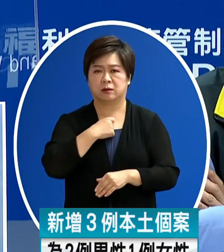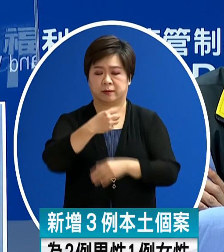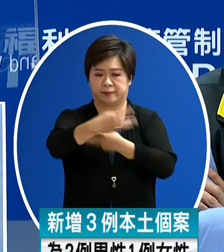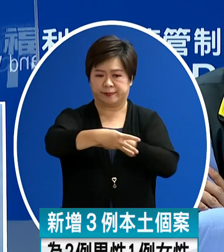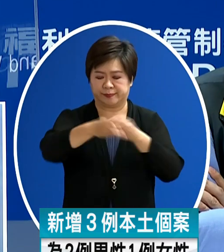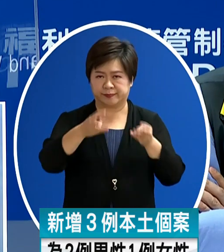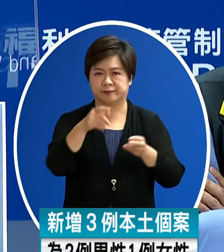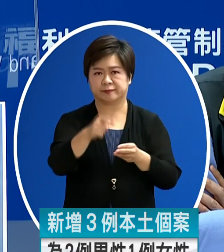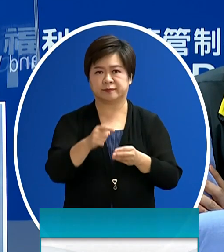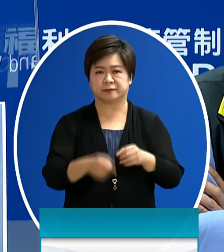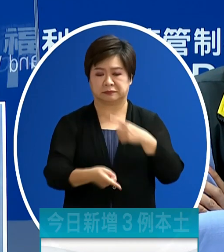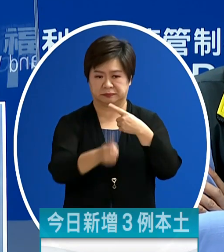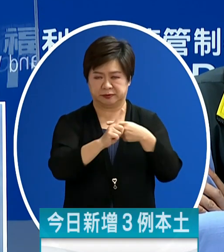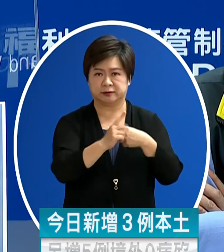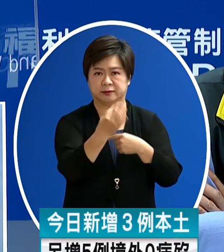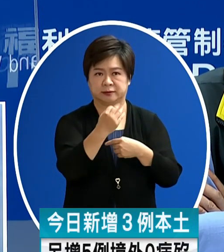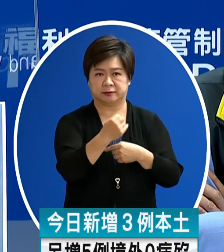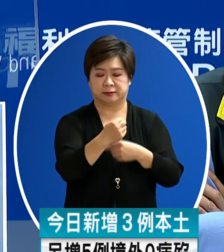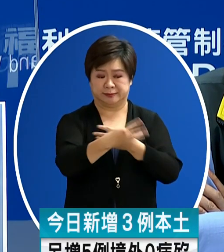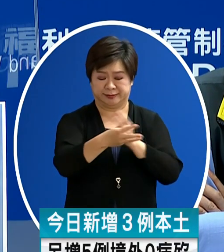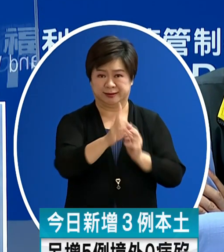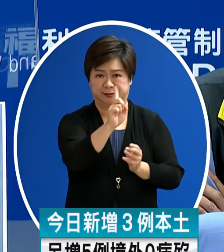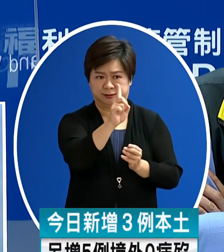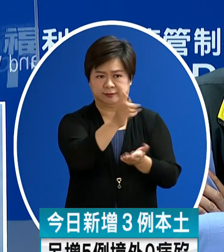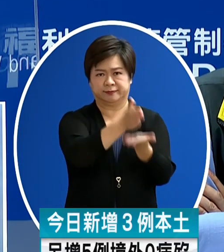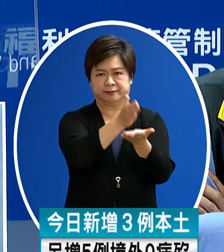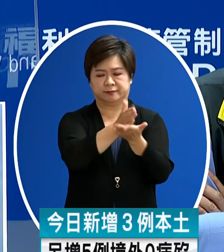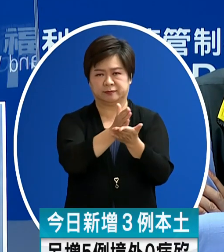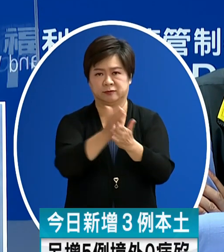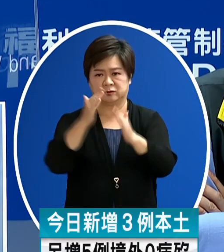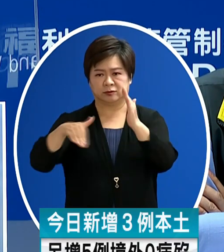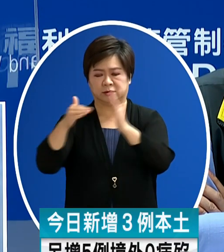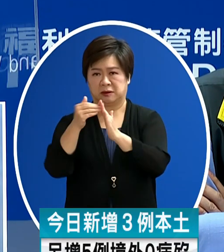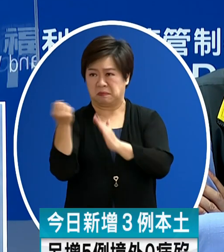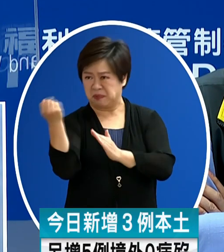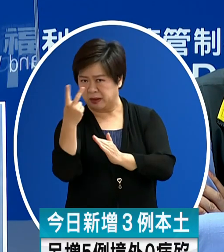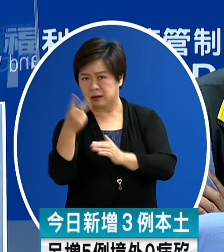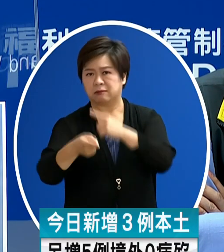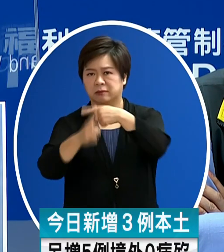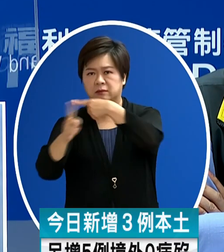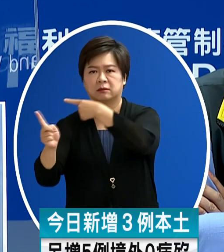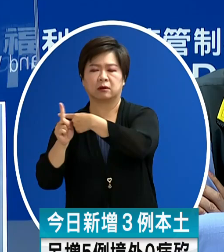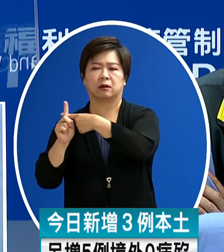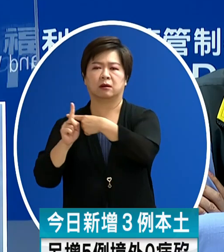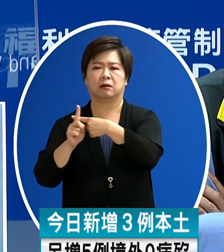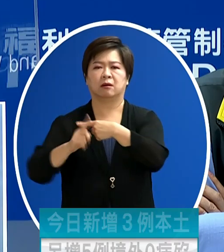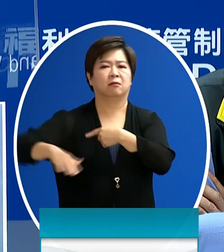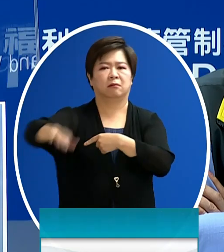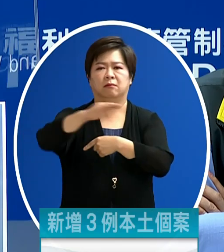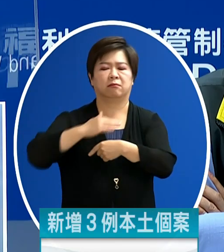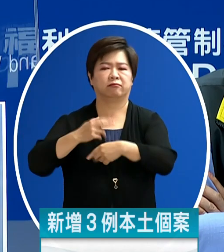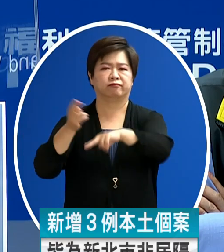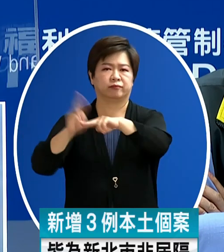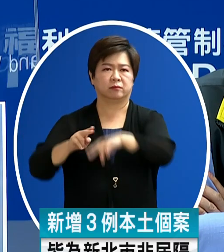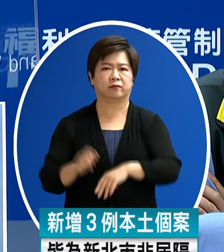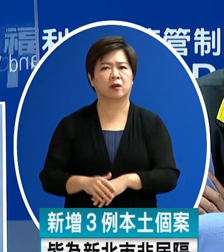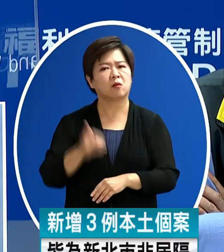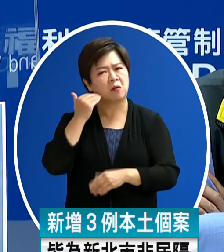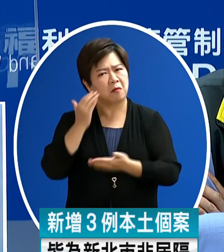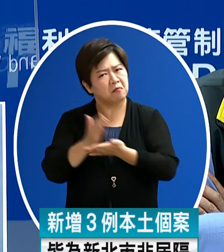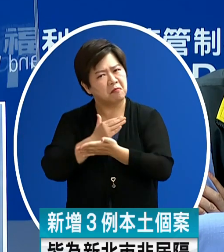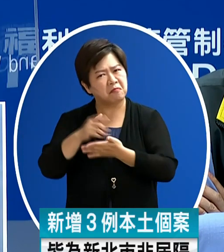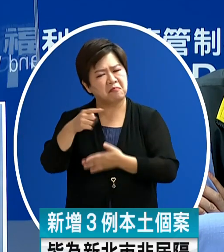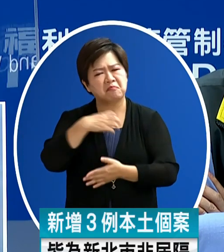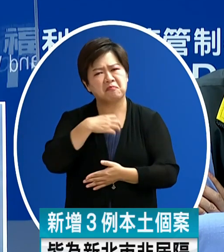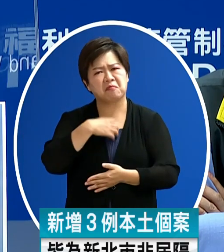停，那两个以上就全校停。那当然啊，如果最后研判出来结果对学校的风险极低啊，